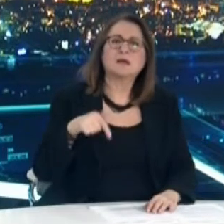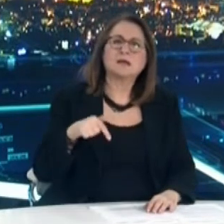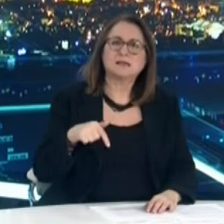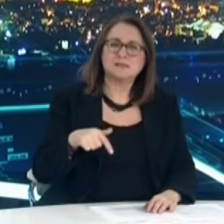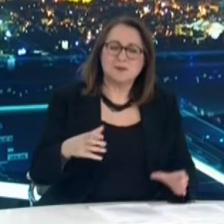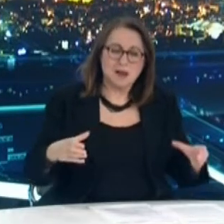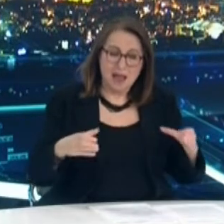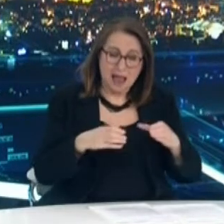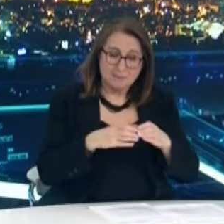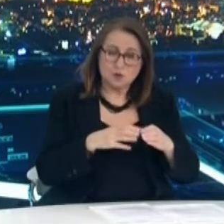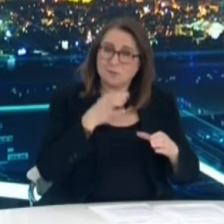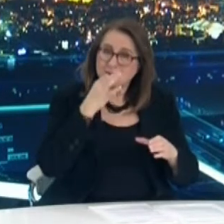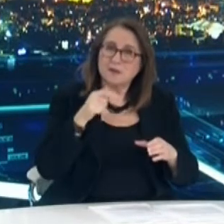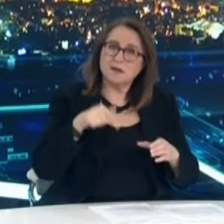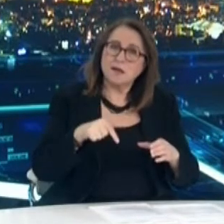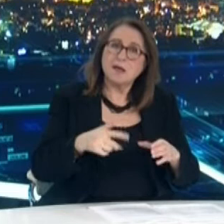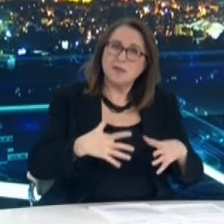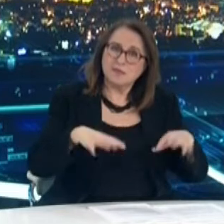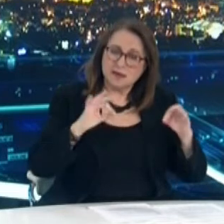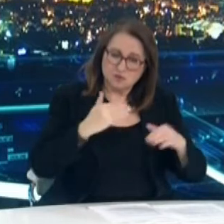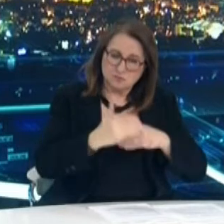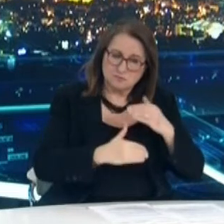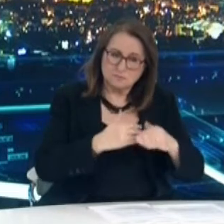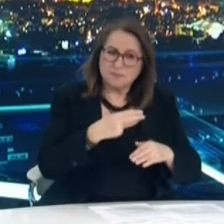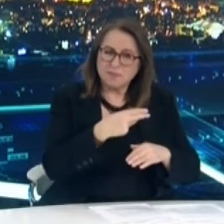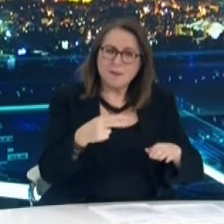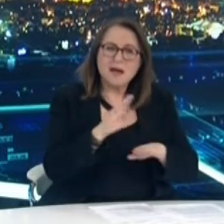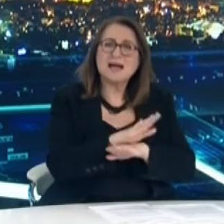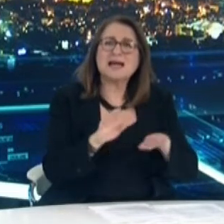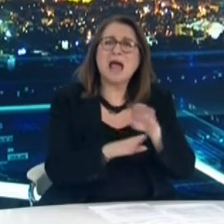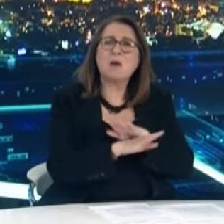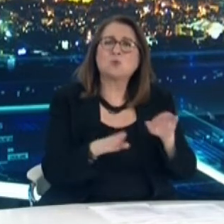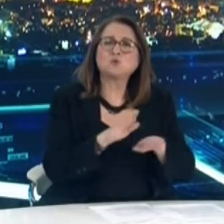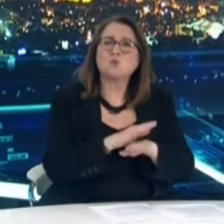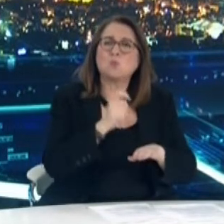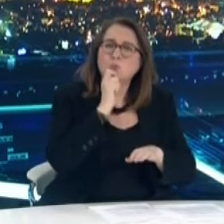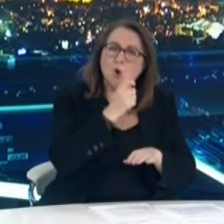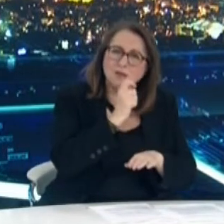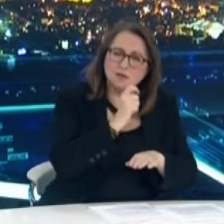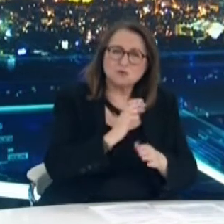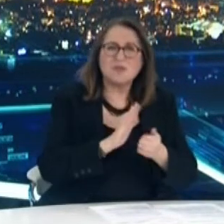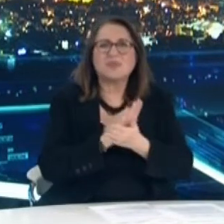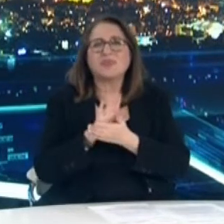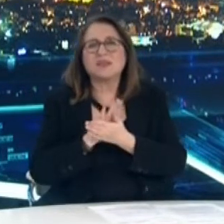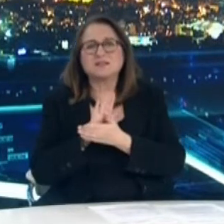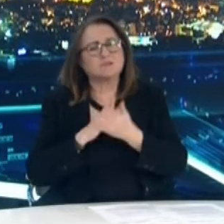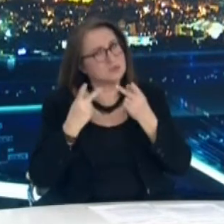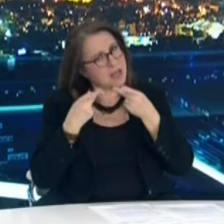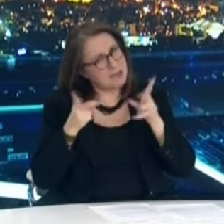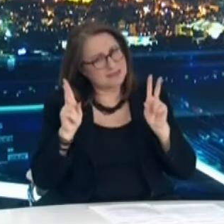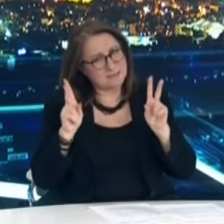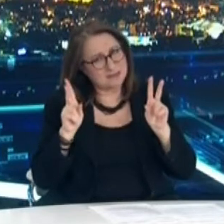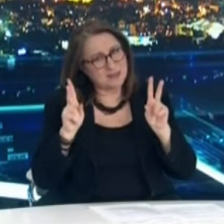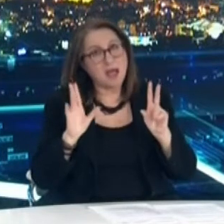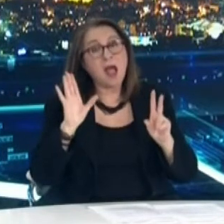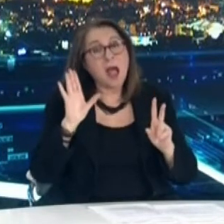Θρησκευμάτων για την εφαρμογή ίδιων όρων στην τέλεση πολιτικών και θρησκευτικών γάμων. Ως εκ τούτου, η τέλεση γάμων θα επιτρέπεται με την παρουσία